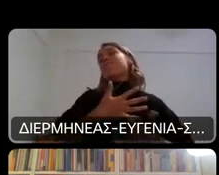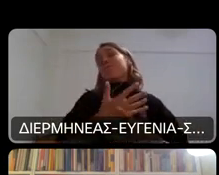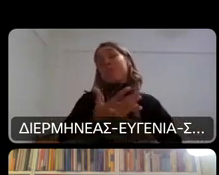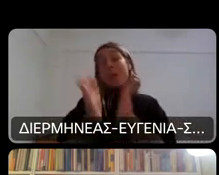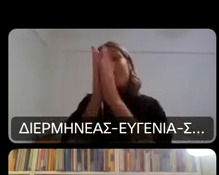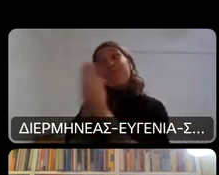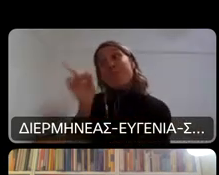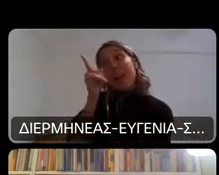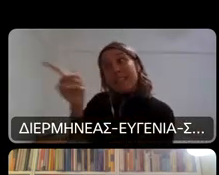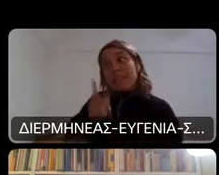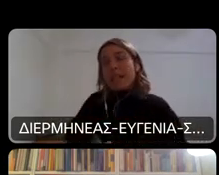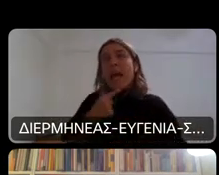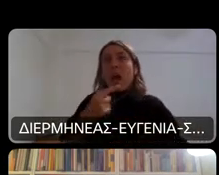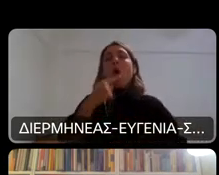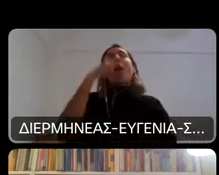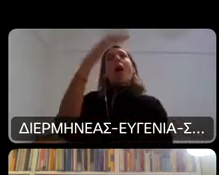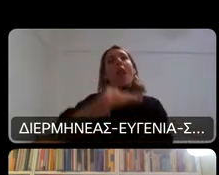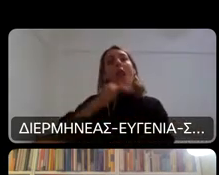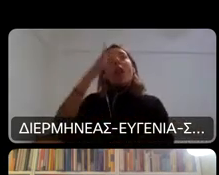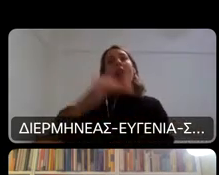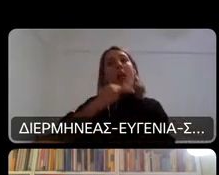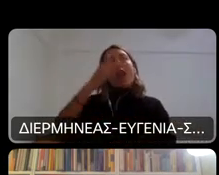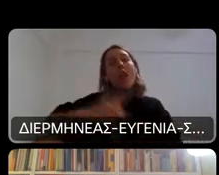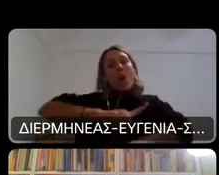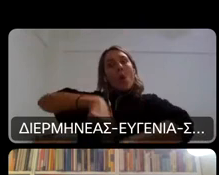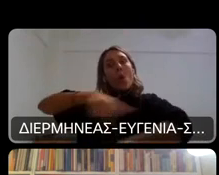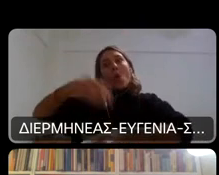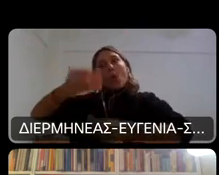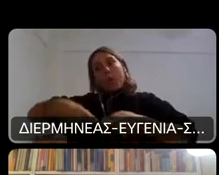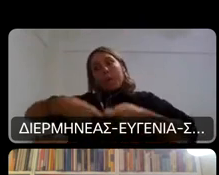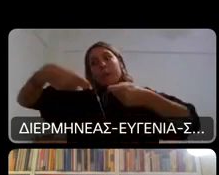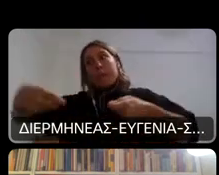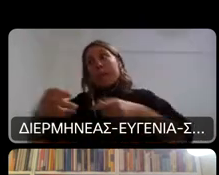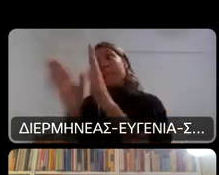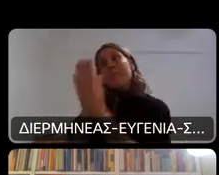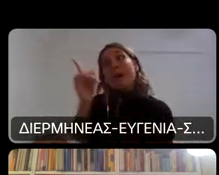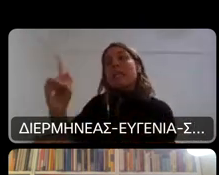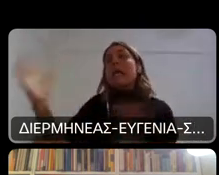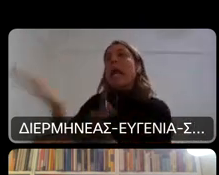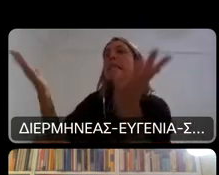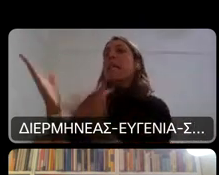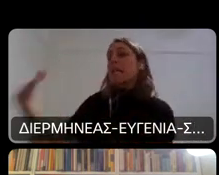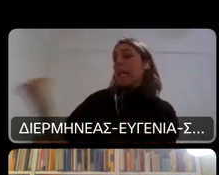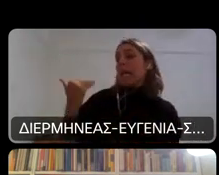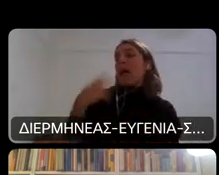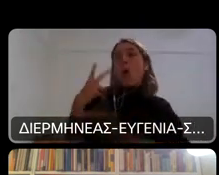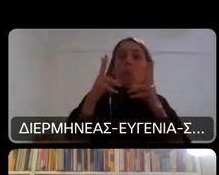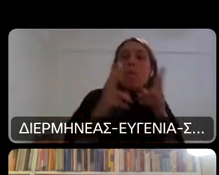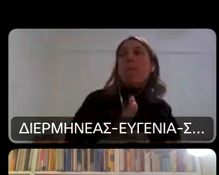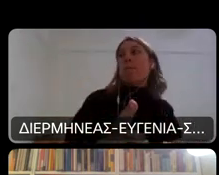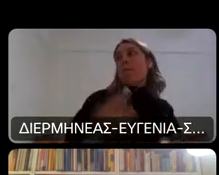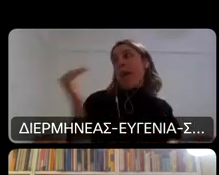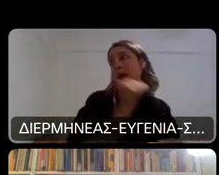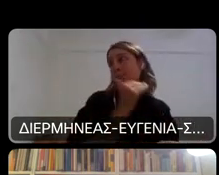επειδή ενδέχεται να παρασυρθώ και να πάρω περισσότερο χρόνο, δώσε μου, κάνε μου ένα σινιάλο για να σταματήσω